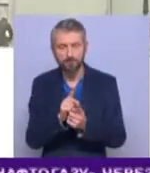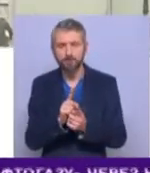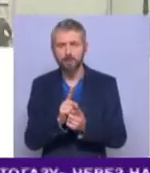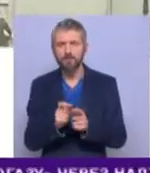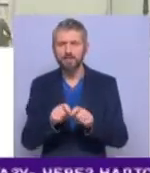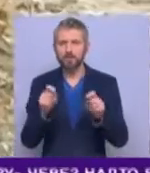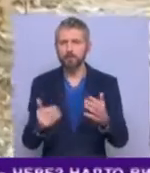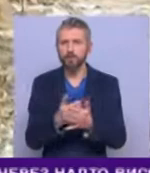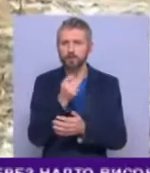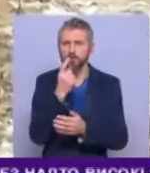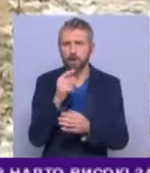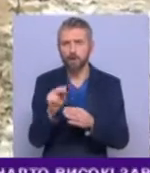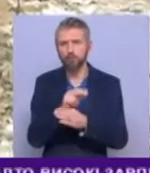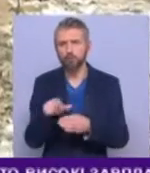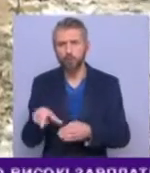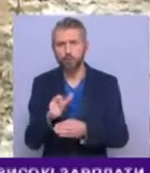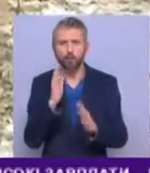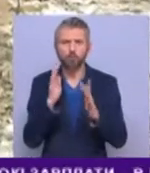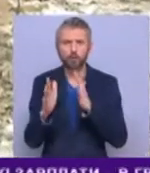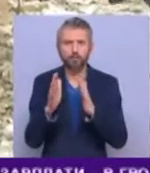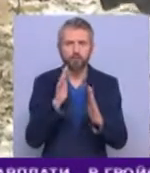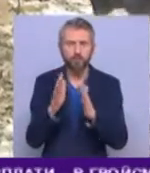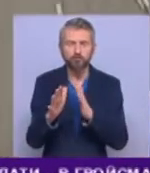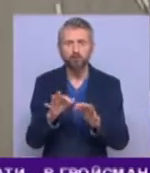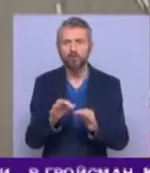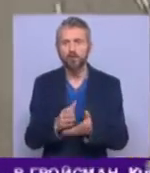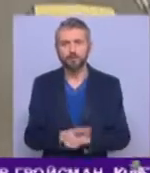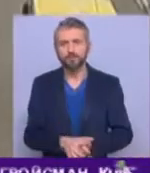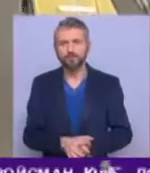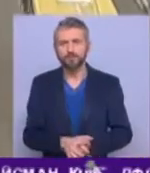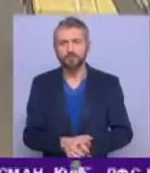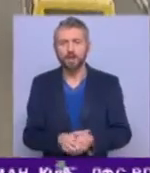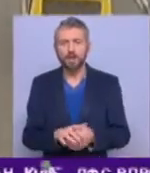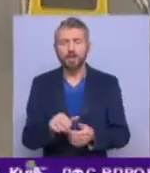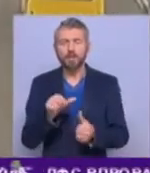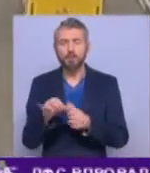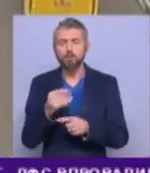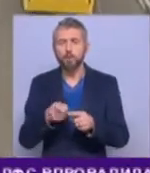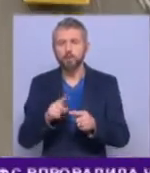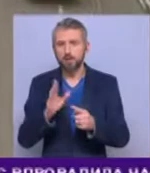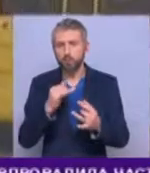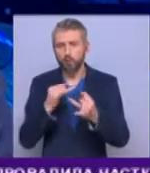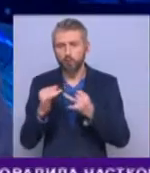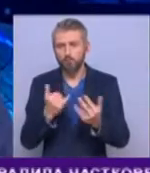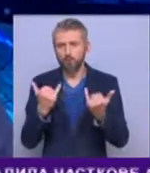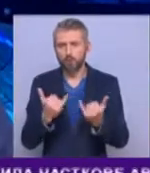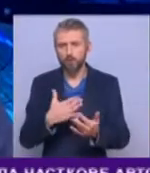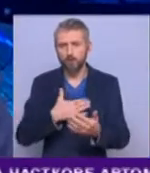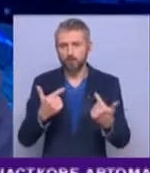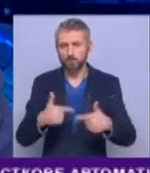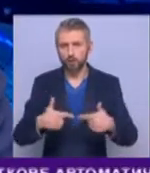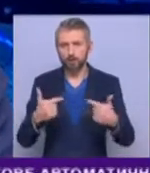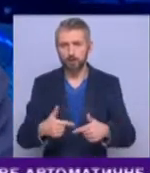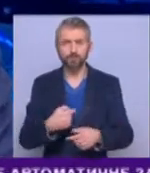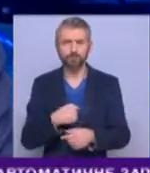нові парки, ремонтуються дороги, проспекти, шлях до ідеалу ще досить довгий. Саме про це і поговоримо сьогодні з нашими гостями.